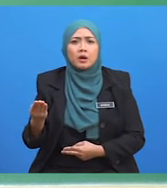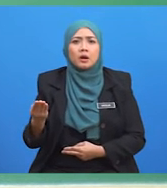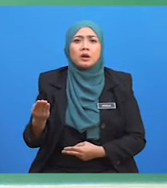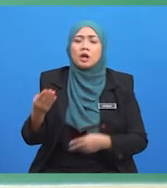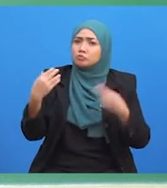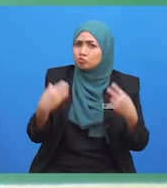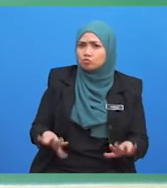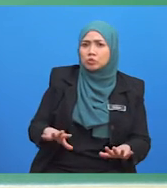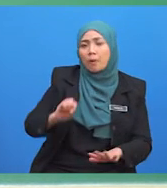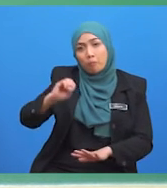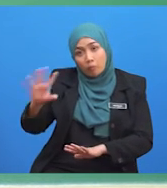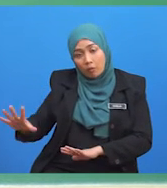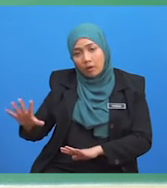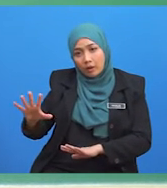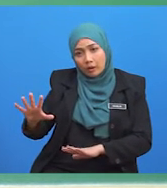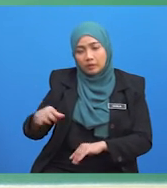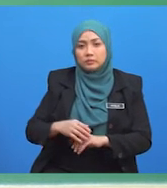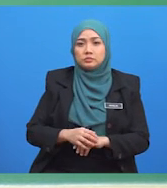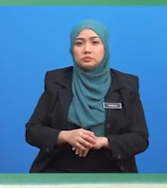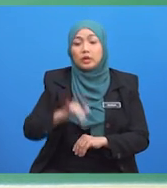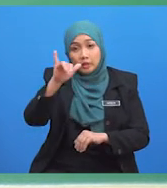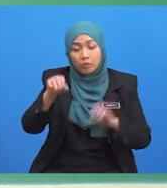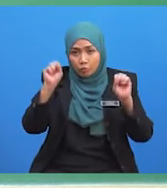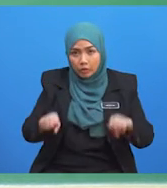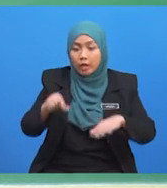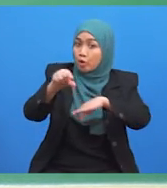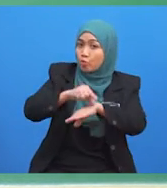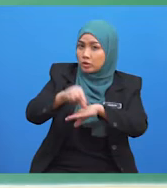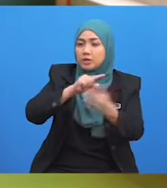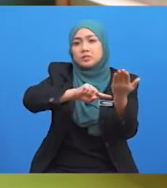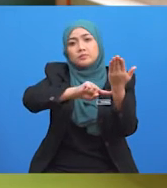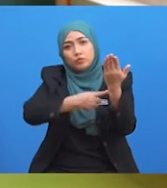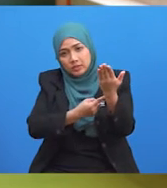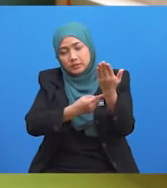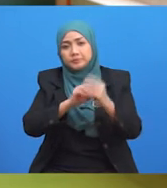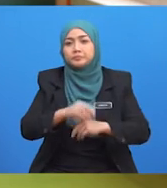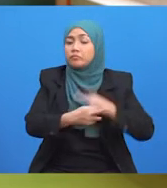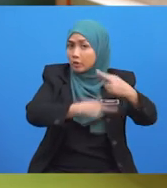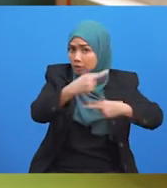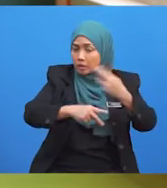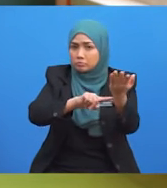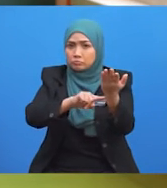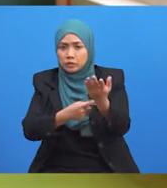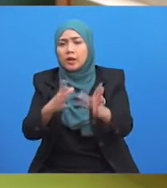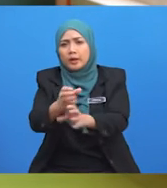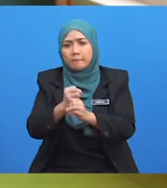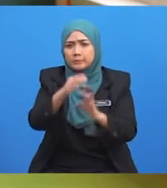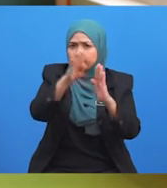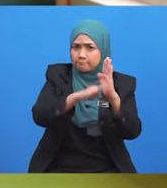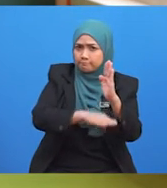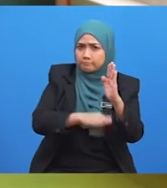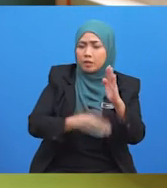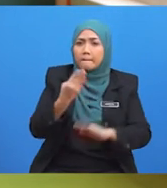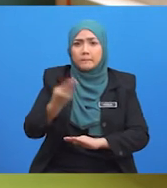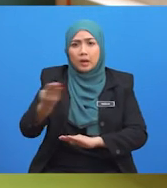menghasilkan barangan baharu yang boleh digunakan lagi. Kitar semula dapat mengurangkan